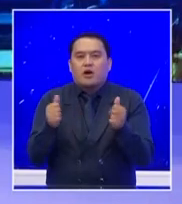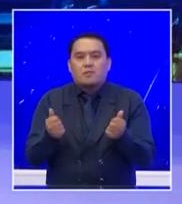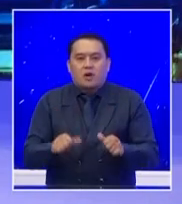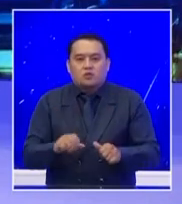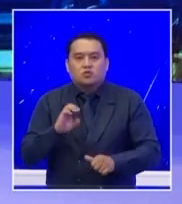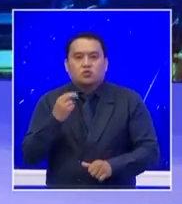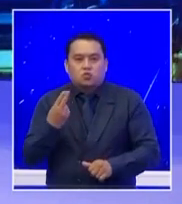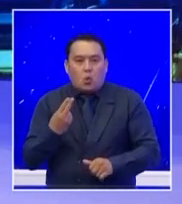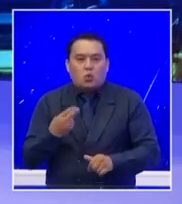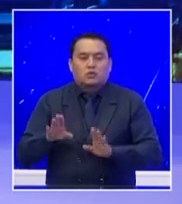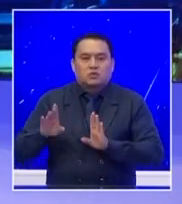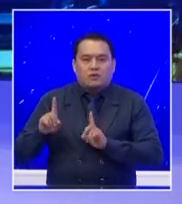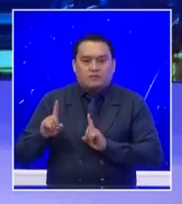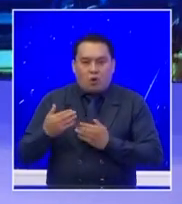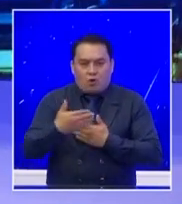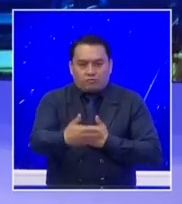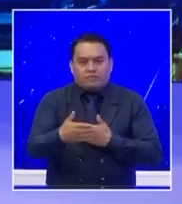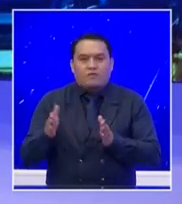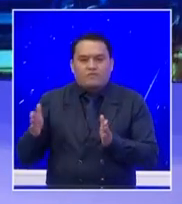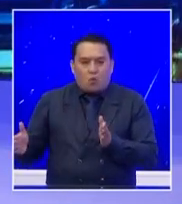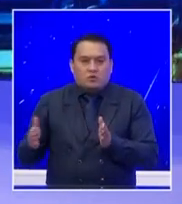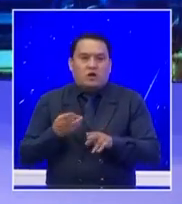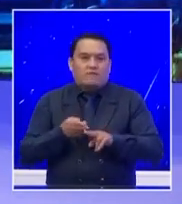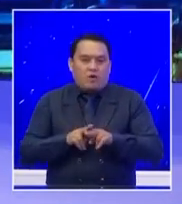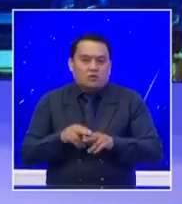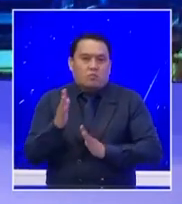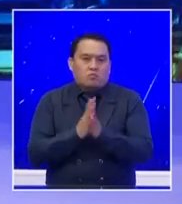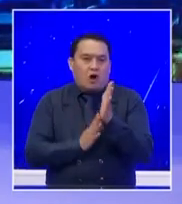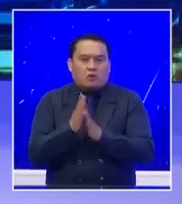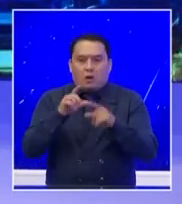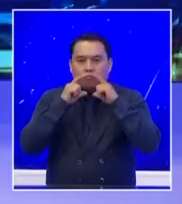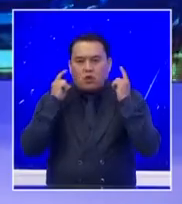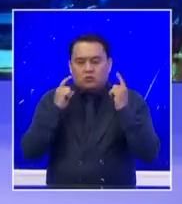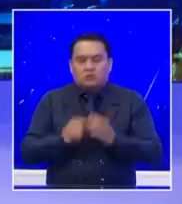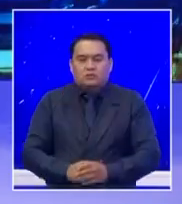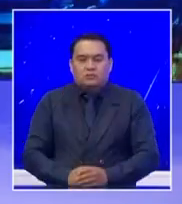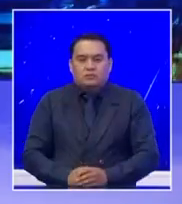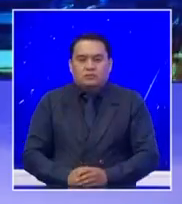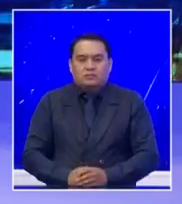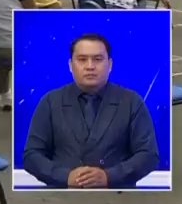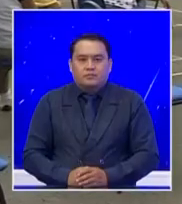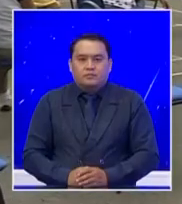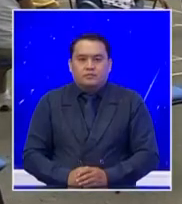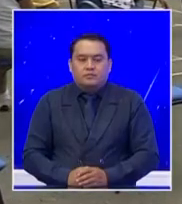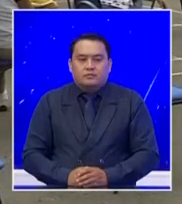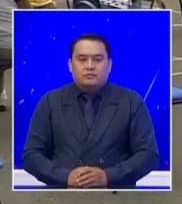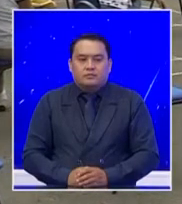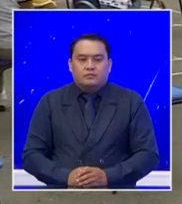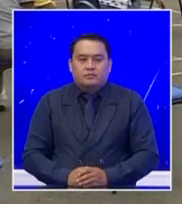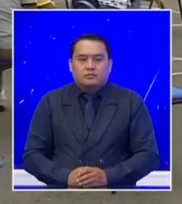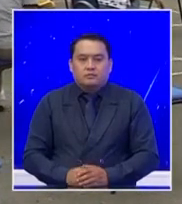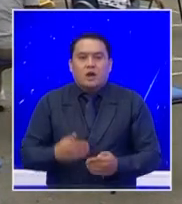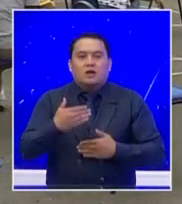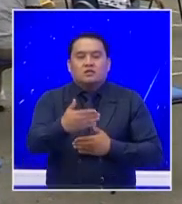– социальным дистанцированием в масках и перчатках. Однако прошел он не менее трогательно. Дистанция не